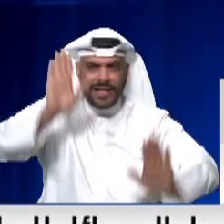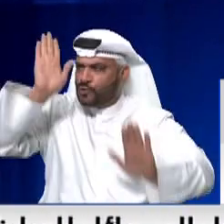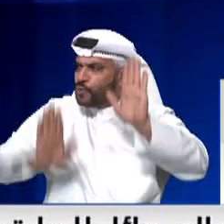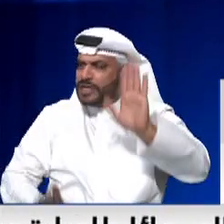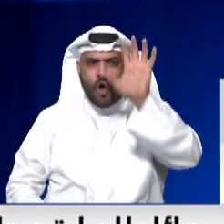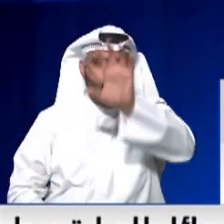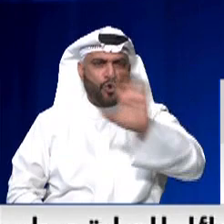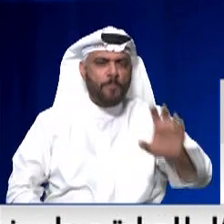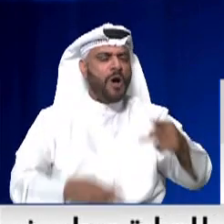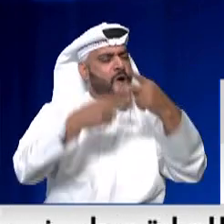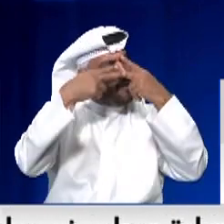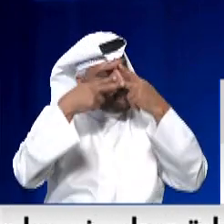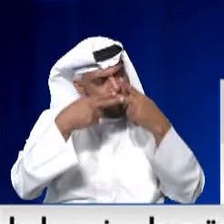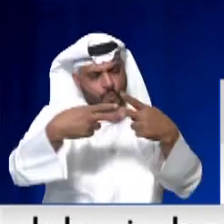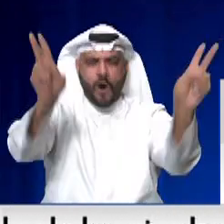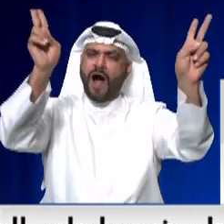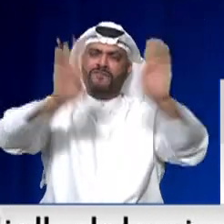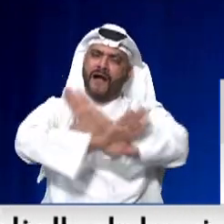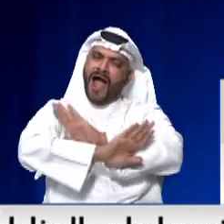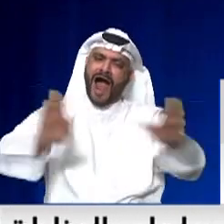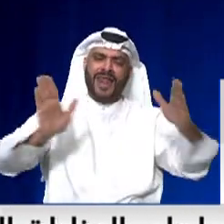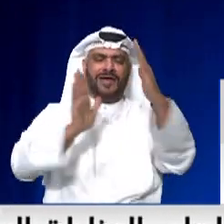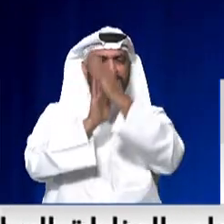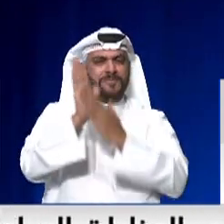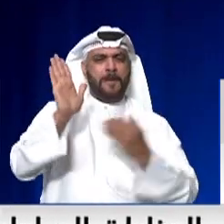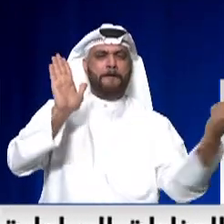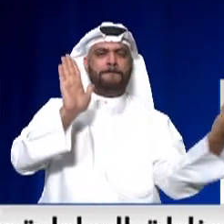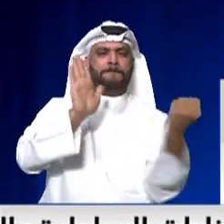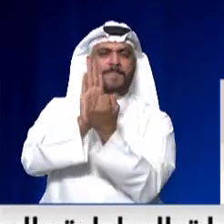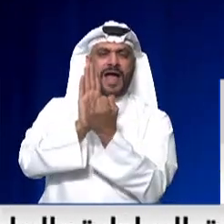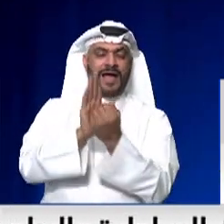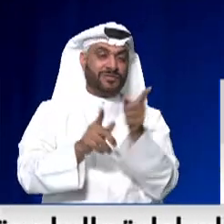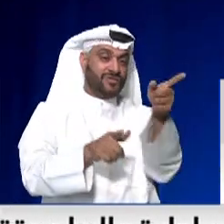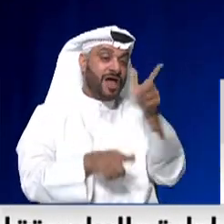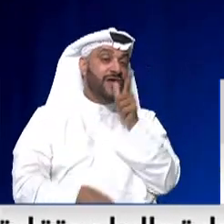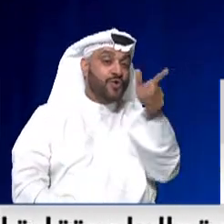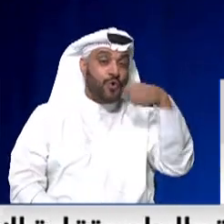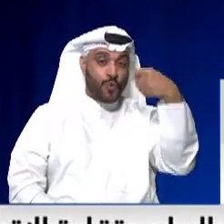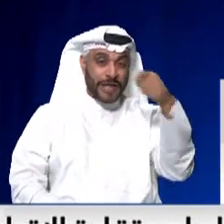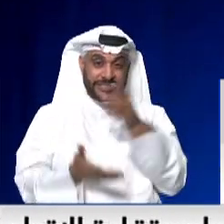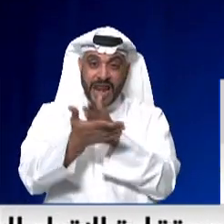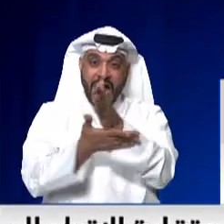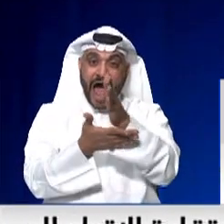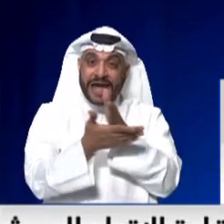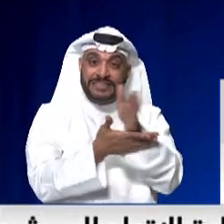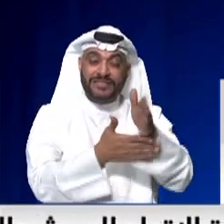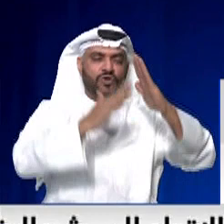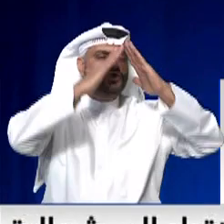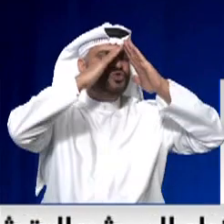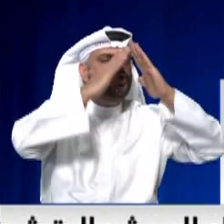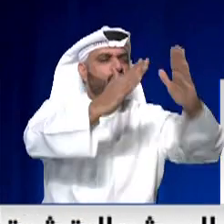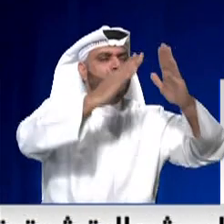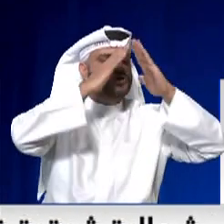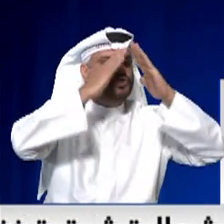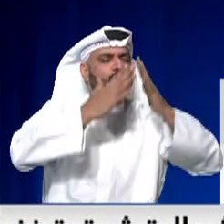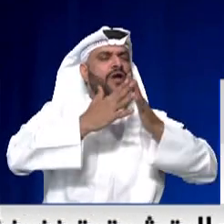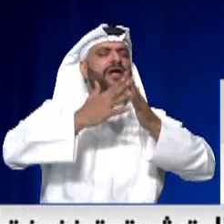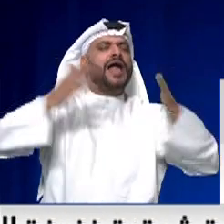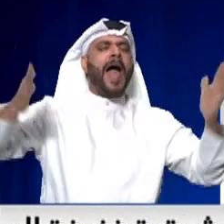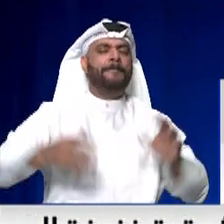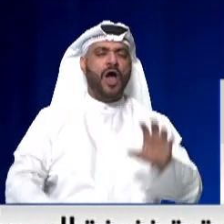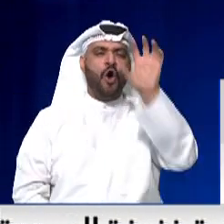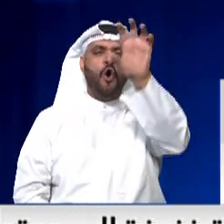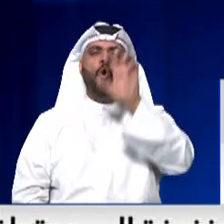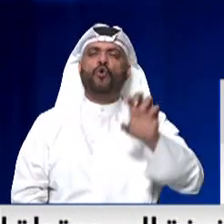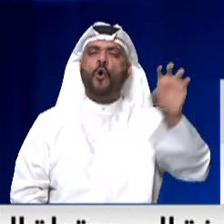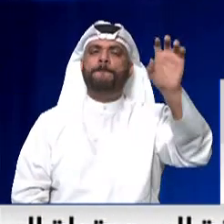الشنغن وكافة مؤسساتها وخاصة المفوضية الأوروبية وجهاز العمل الخارجي الأوروبي على ما بذلته من